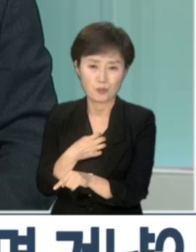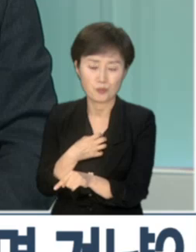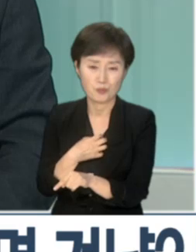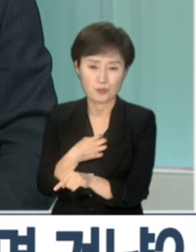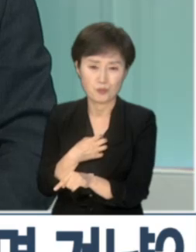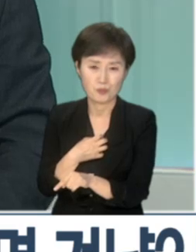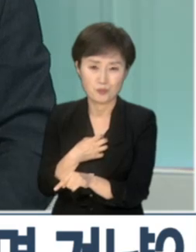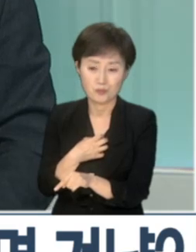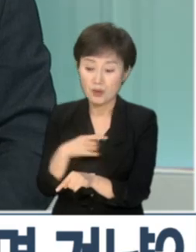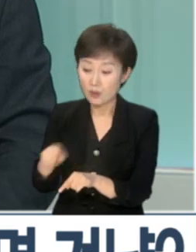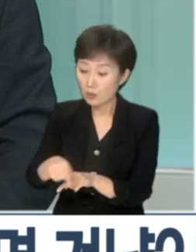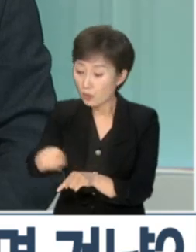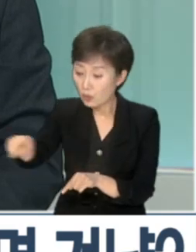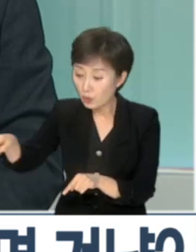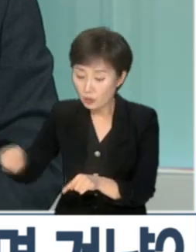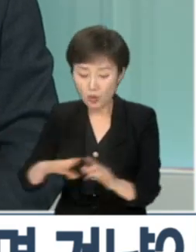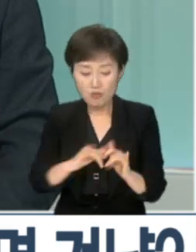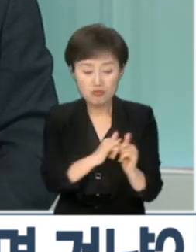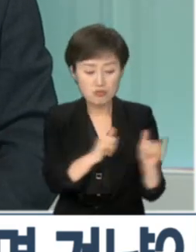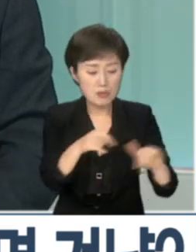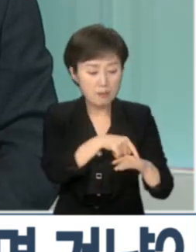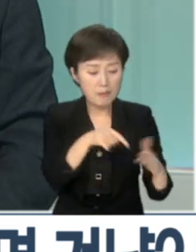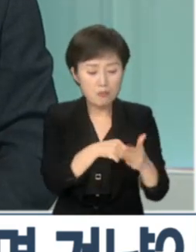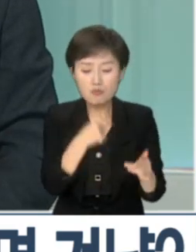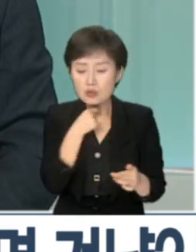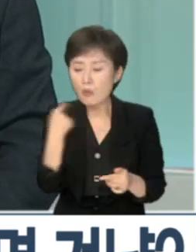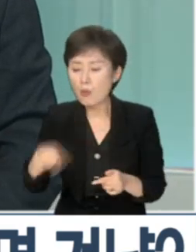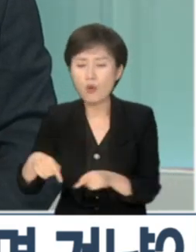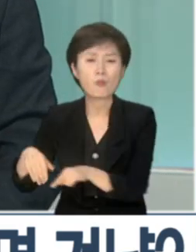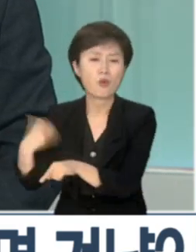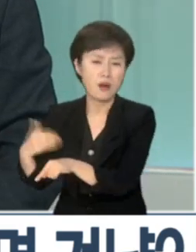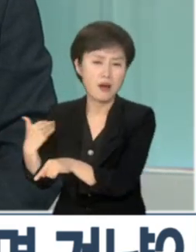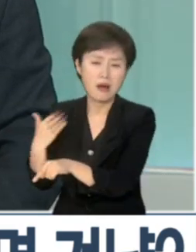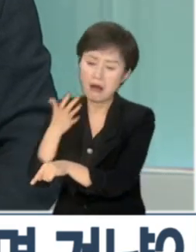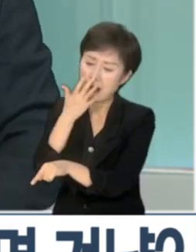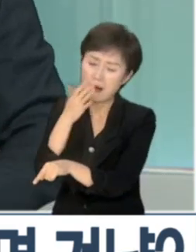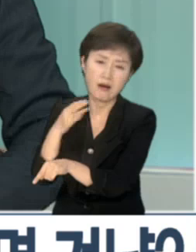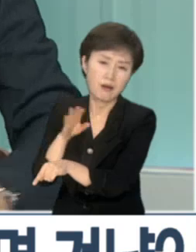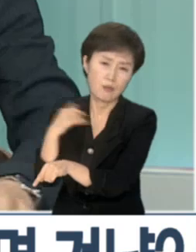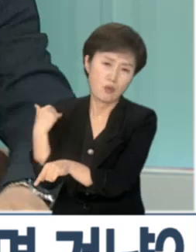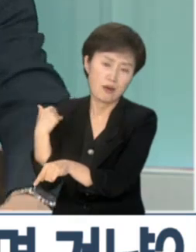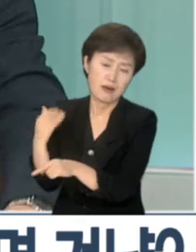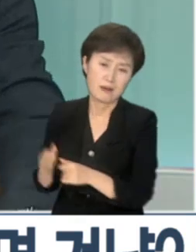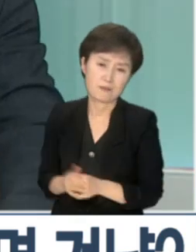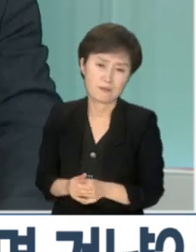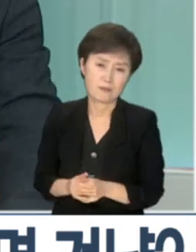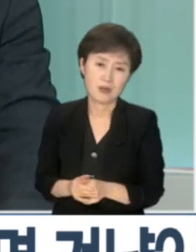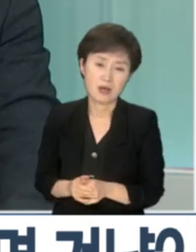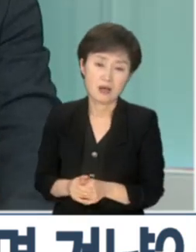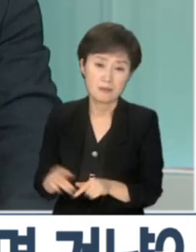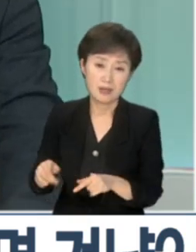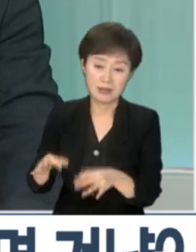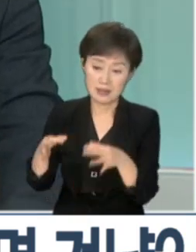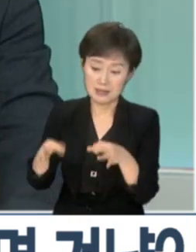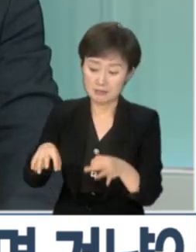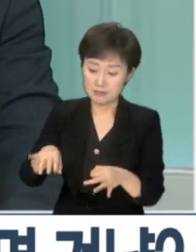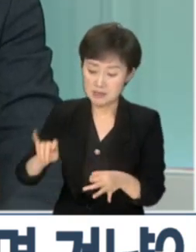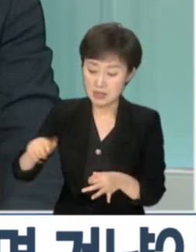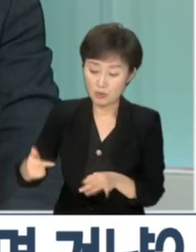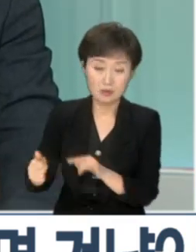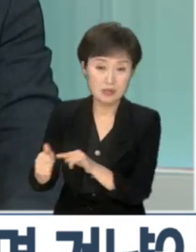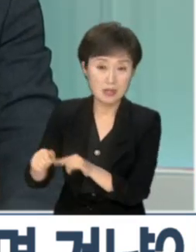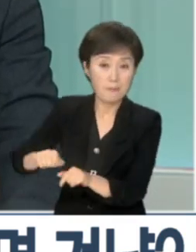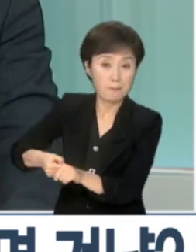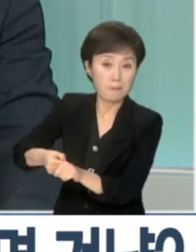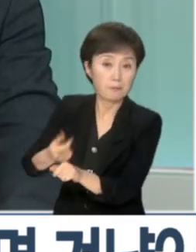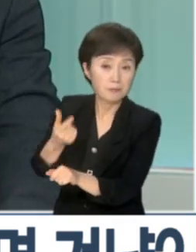국민의힘과 정부는 아직 국민의 민심에 대해서 매서움을 아직 못 느끼고 있는 것 같아요. 그러니까 무슨 말이냐면 김재원 최고위원 그